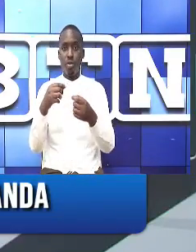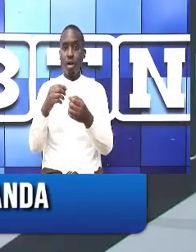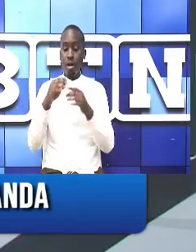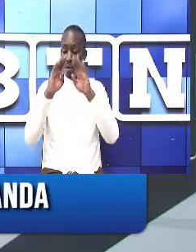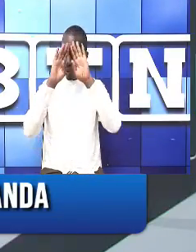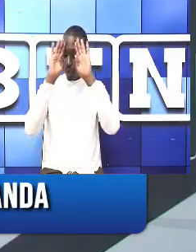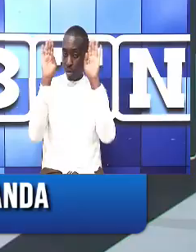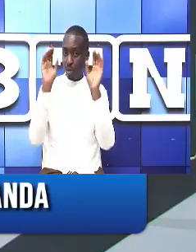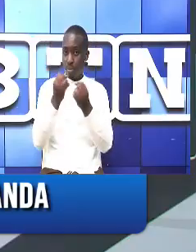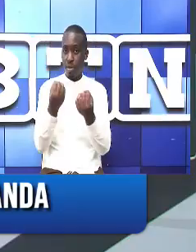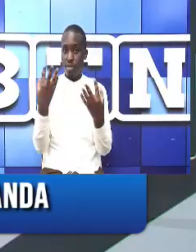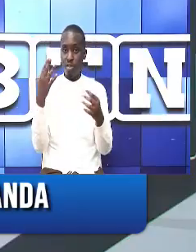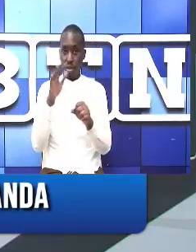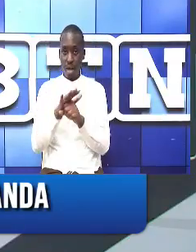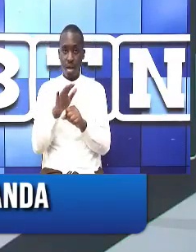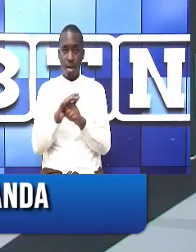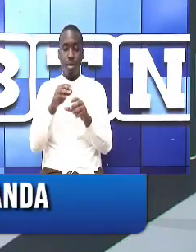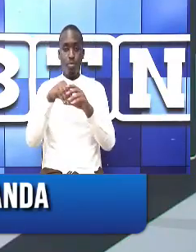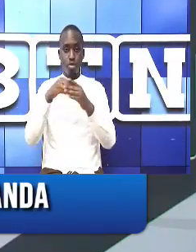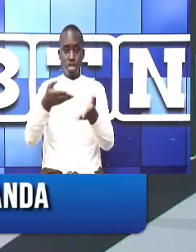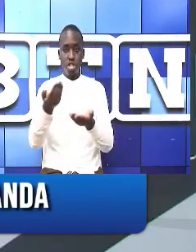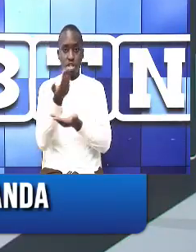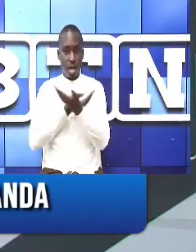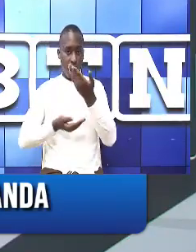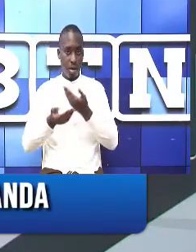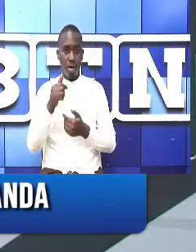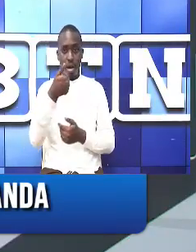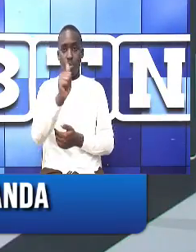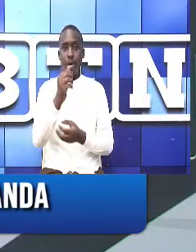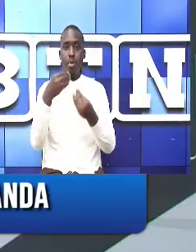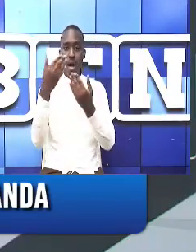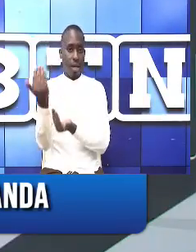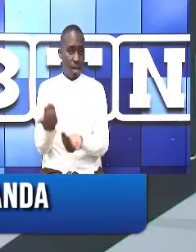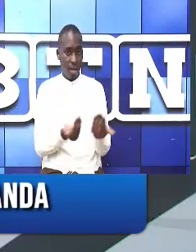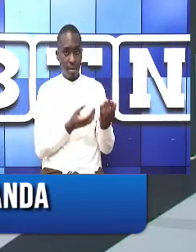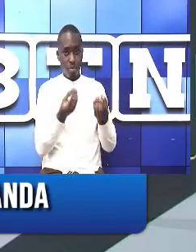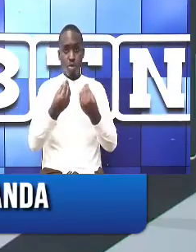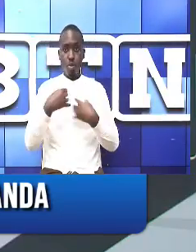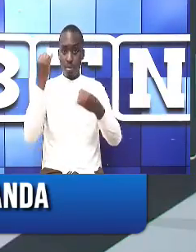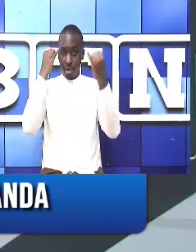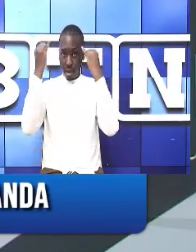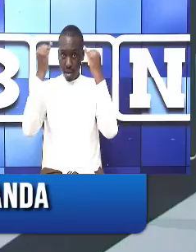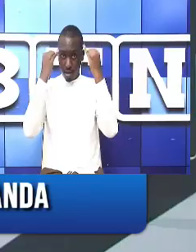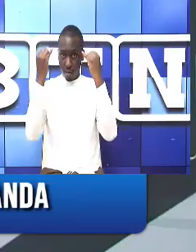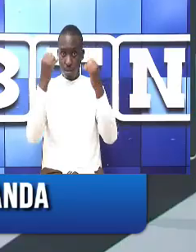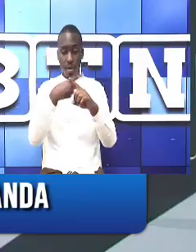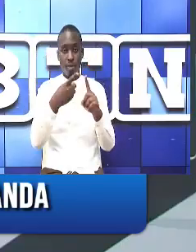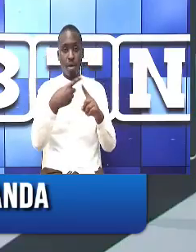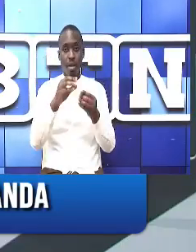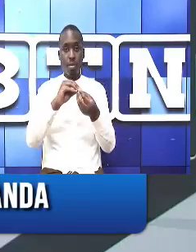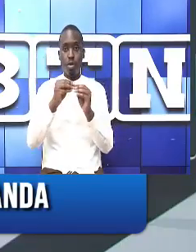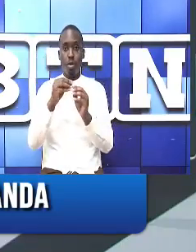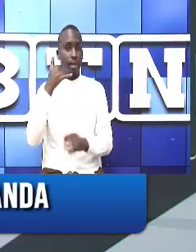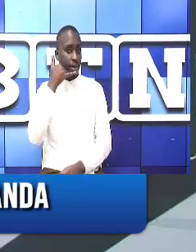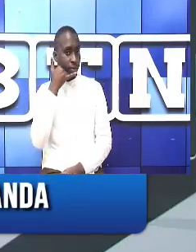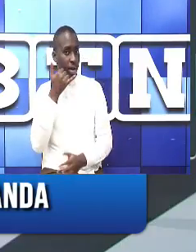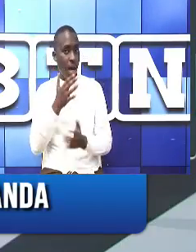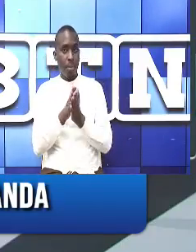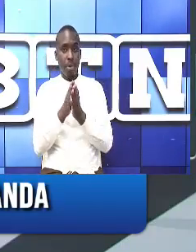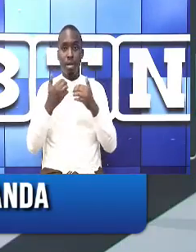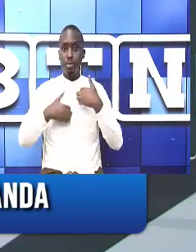gusobanukirwa byinshi biruseho muri kino kiganiro namwe mbaha ikaze muraza kuduha ibitekerezo kuri nimero yacu ya telefone ndetse